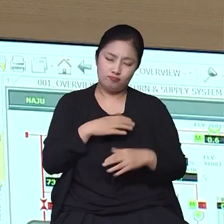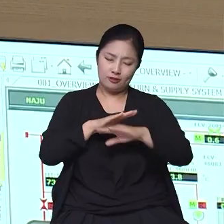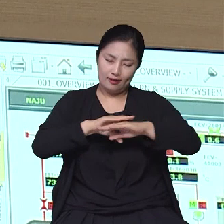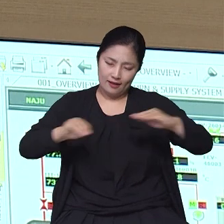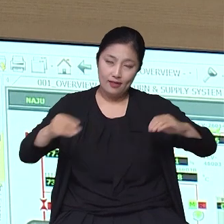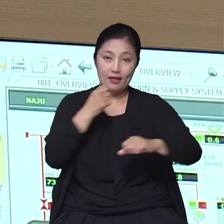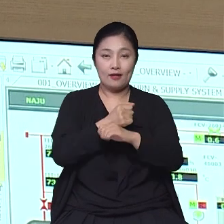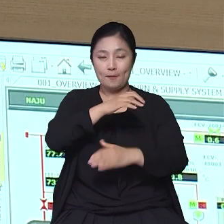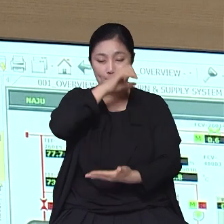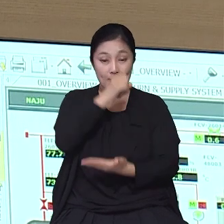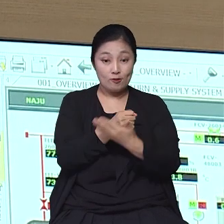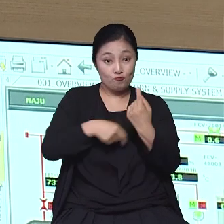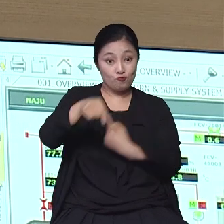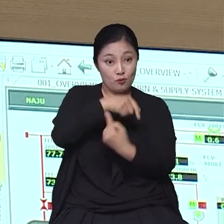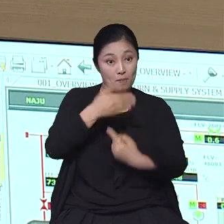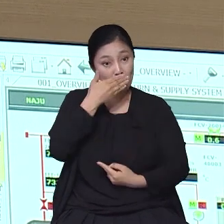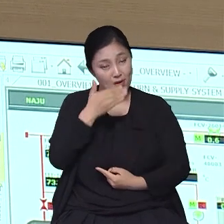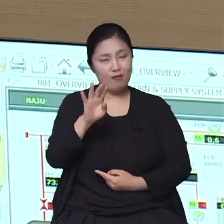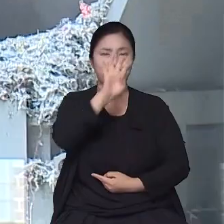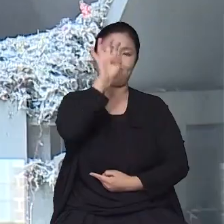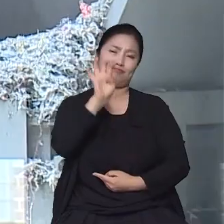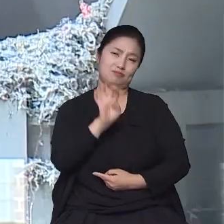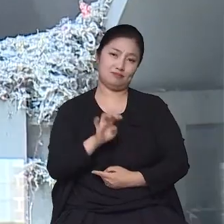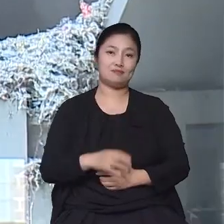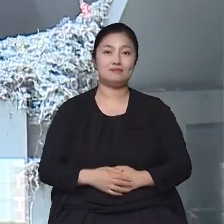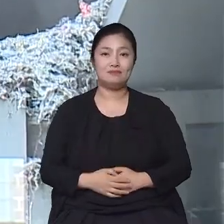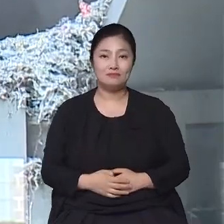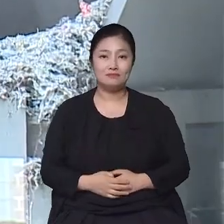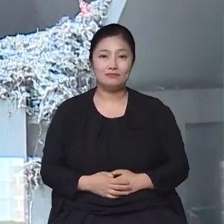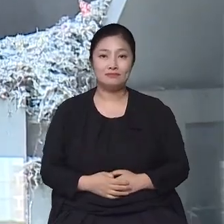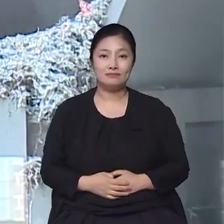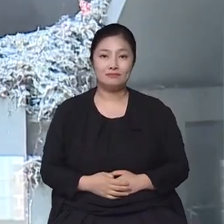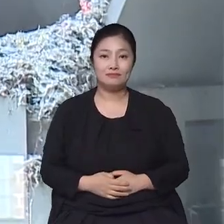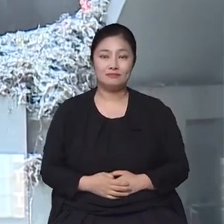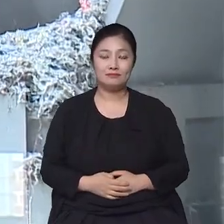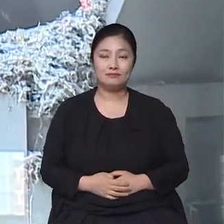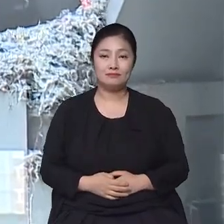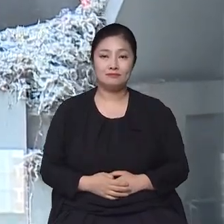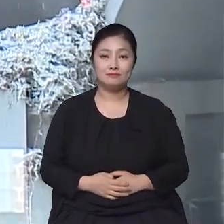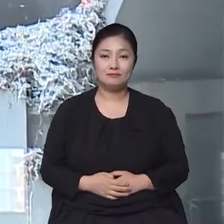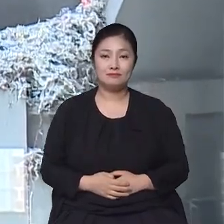해소하며 정상 가동될 수 있을지 관심입니다. KBC 임소영입니다.